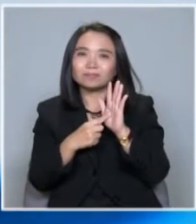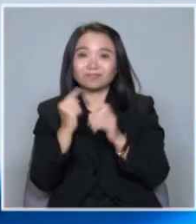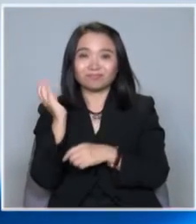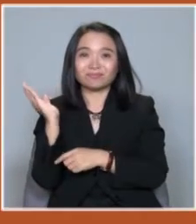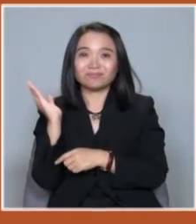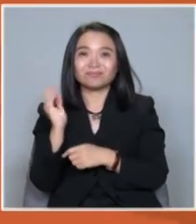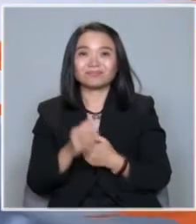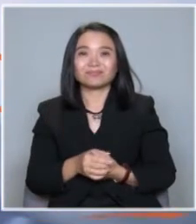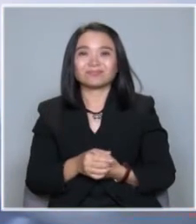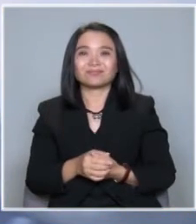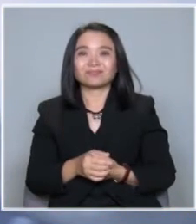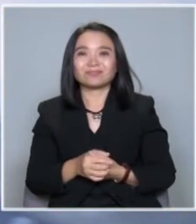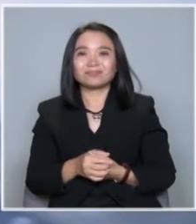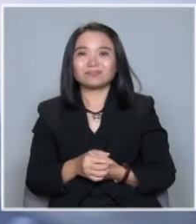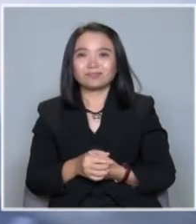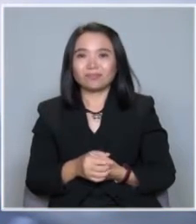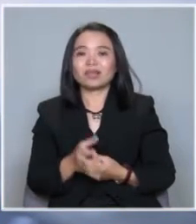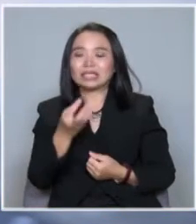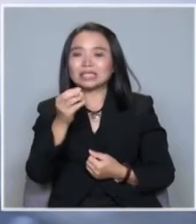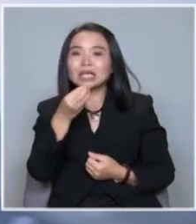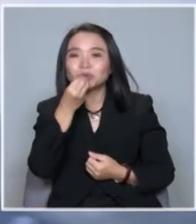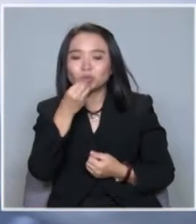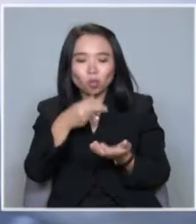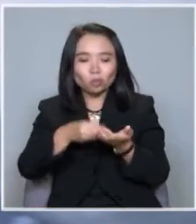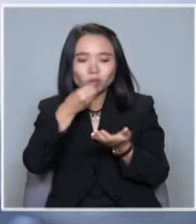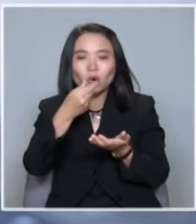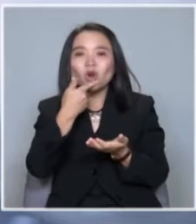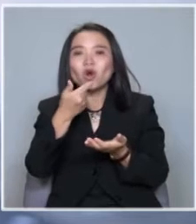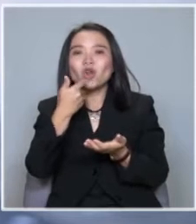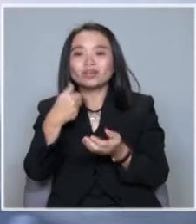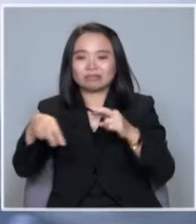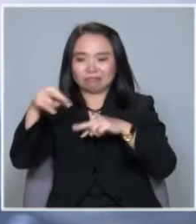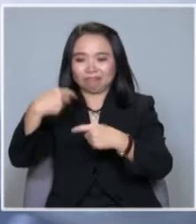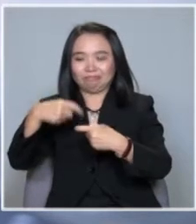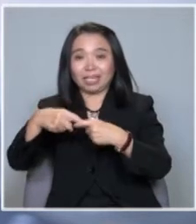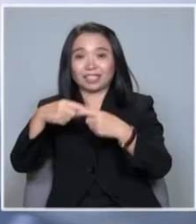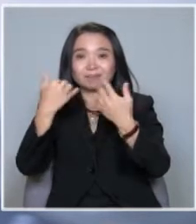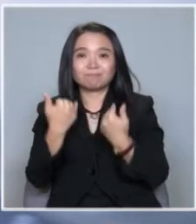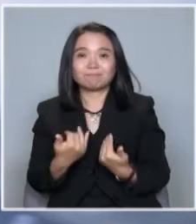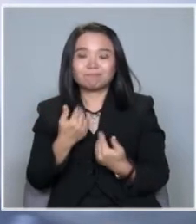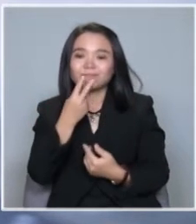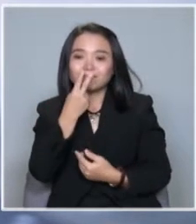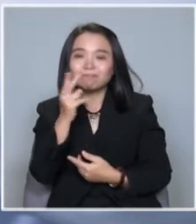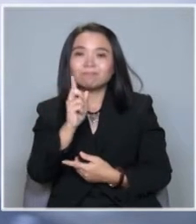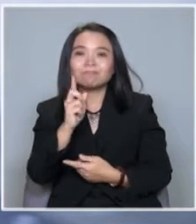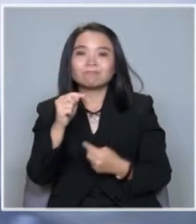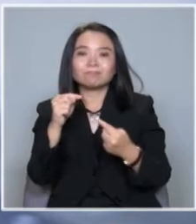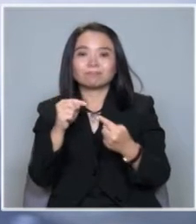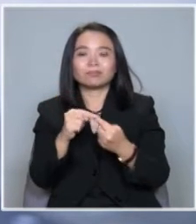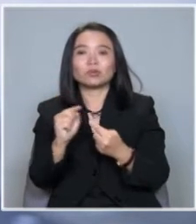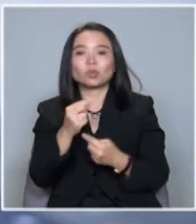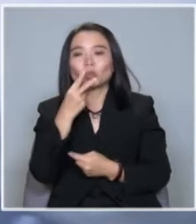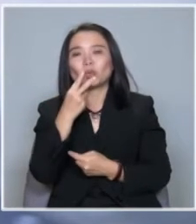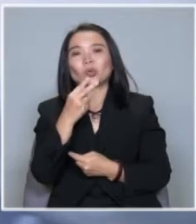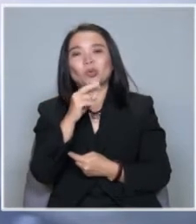งนอกจากจะได้ชิมอาหารอร่อยหาทานยากแล้ววันนี้คุณผู้ชมจะได้ดื่มด่ำกับบรรยากาศสุดแสนโรแมนติ